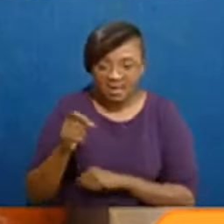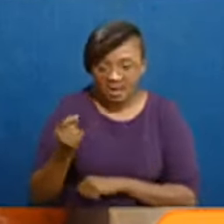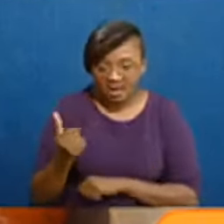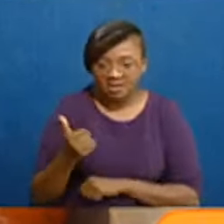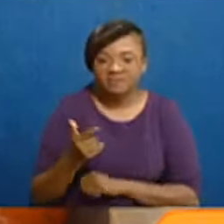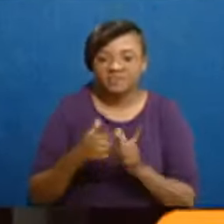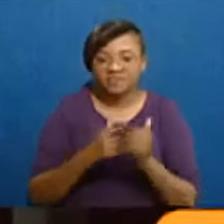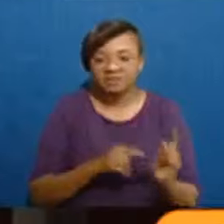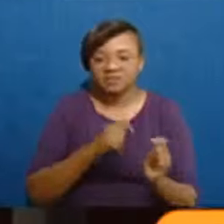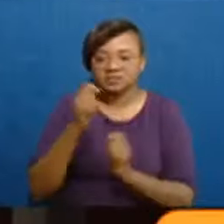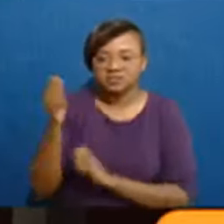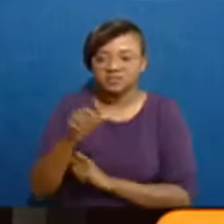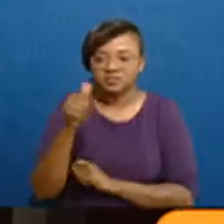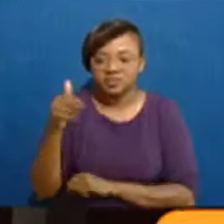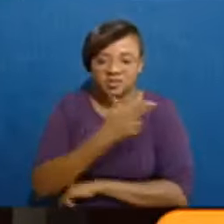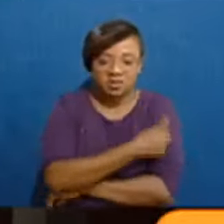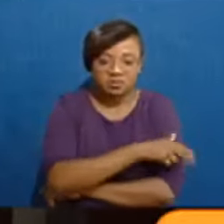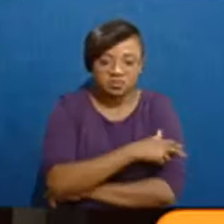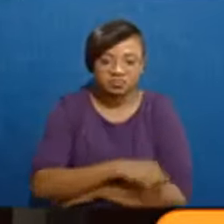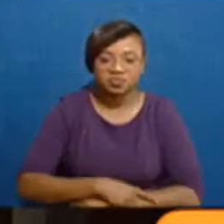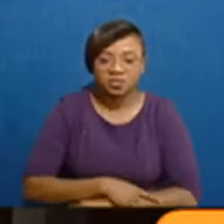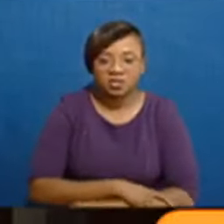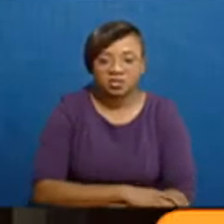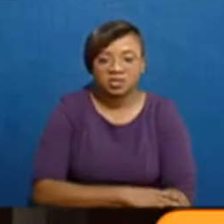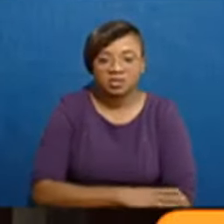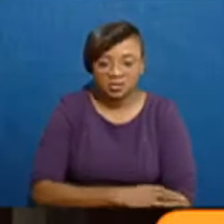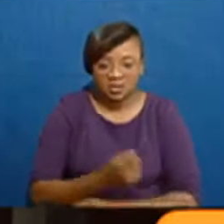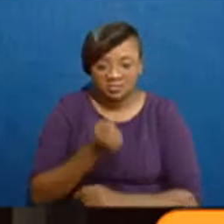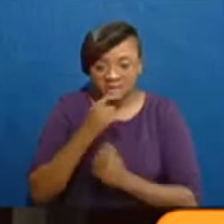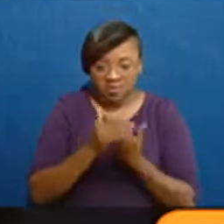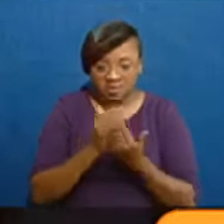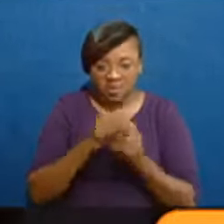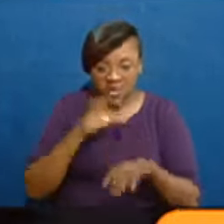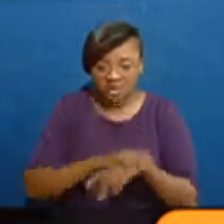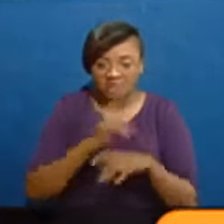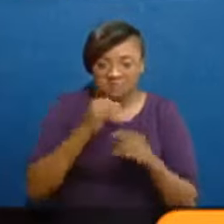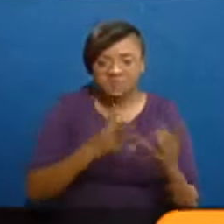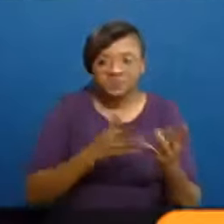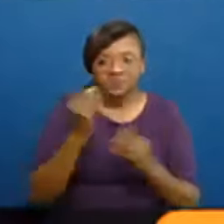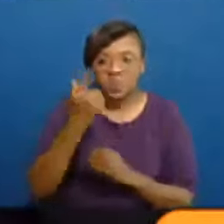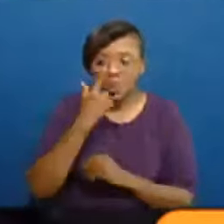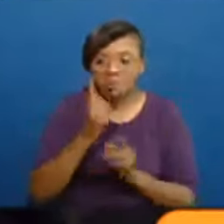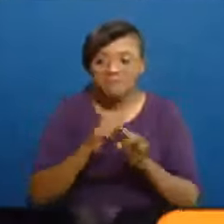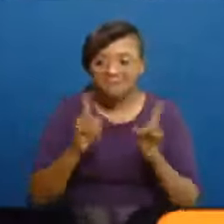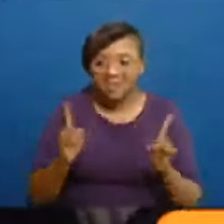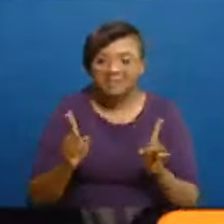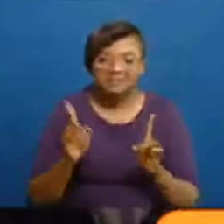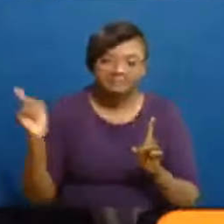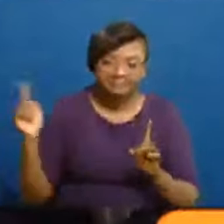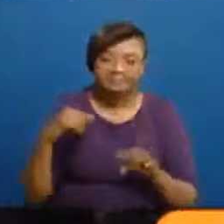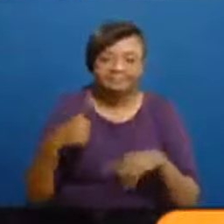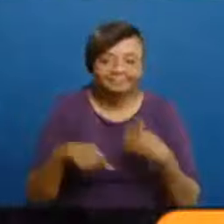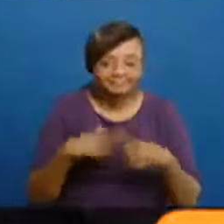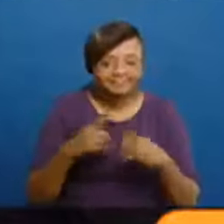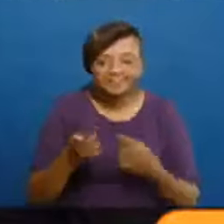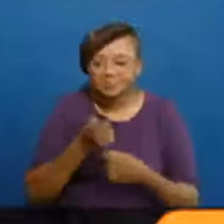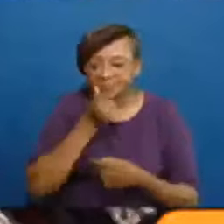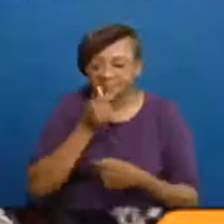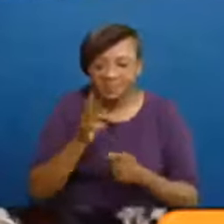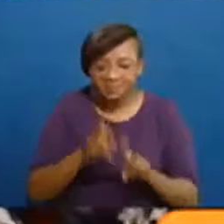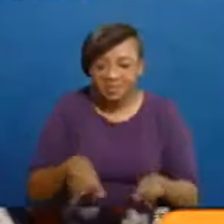St. Peter. Alipata kuhudumiwa na kuruhusiwa kwenda nyumbani. Majeraha haya tayari yakiwa